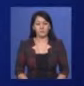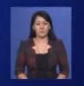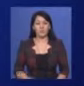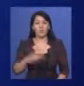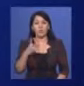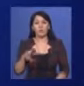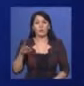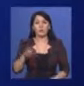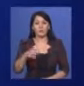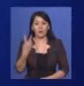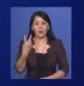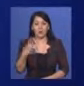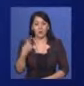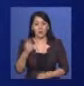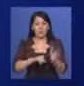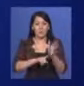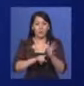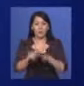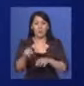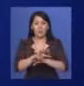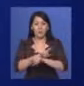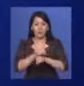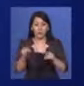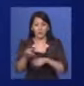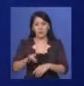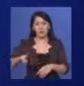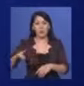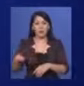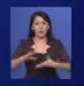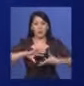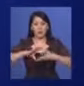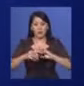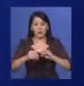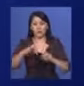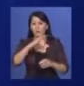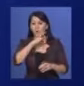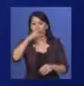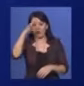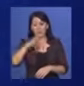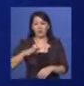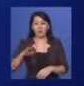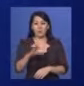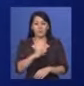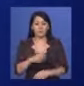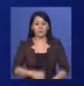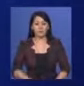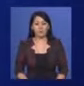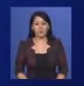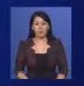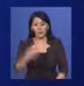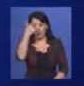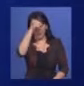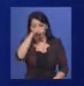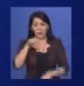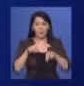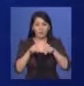Шілденің 21 күні ел көлемінде бастау алған жақсылық жаршысы республикалық акциясы солтүстік Қазақстан облысына да жетті. Биыл